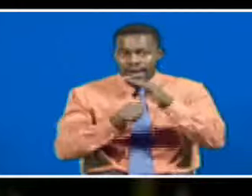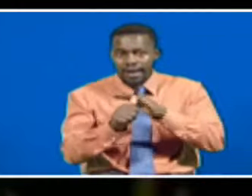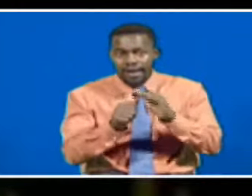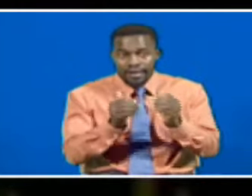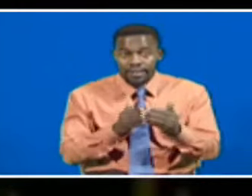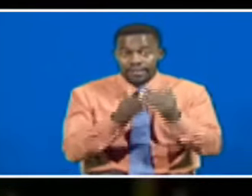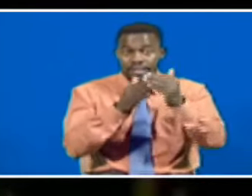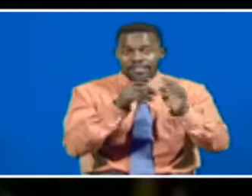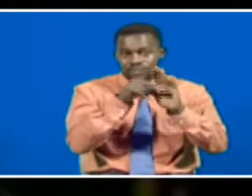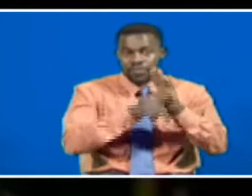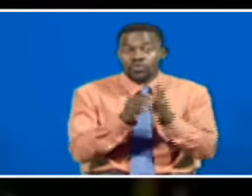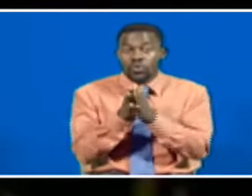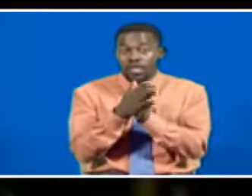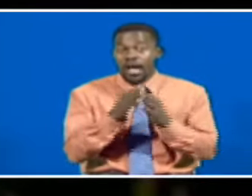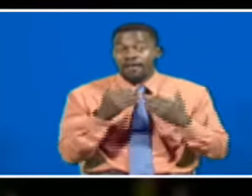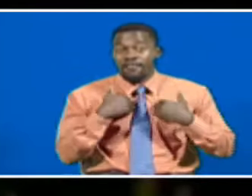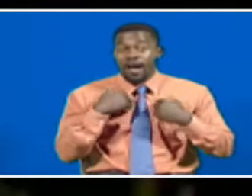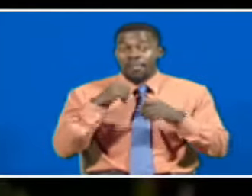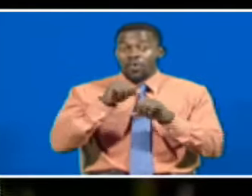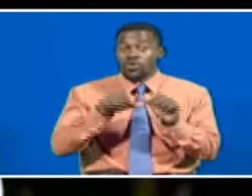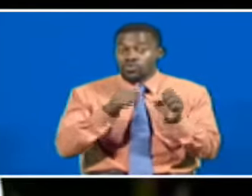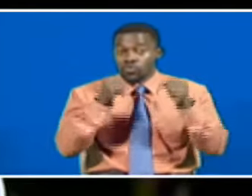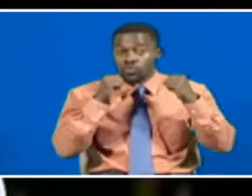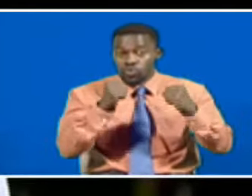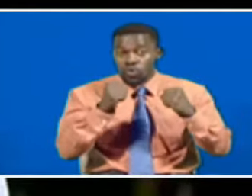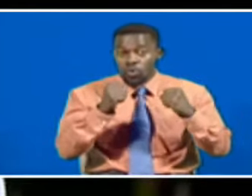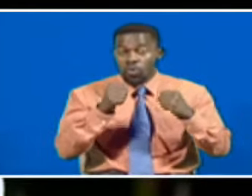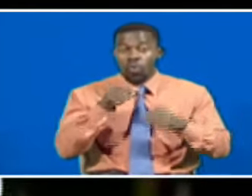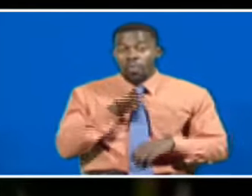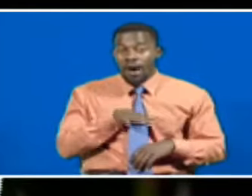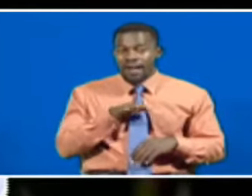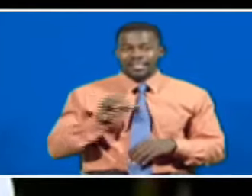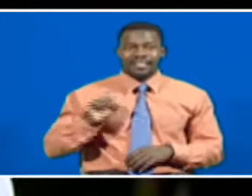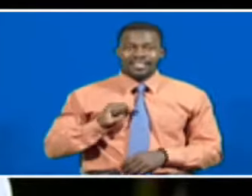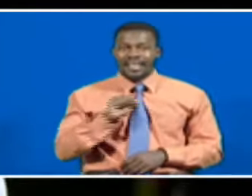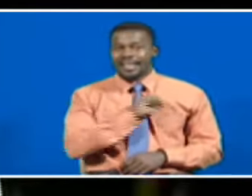ngangari leo hii yanapambwa na sineta maalum Tabitha Mutinda wa chama